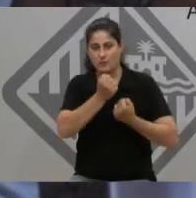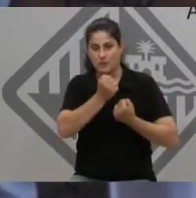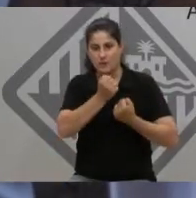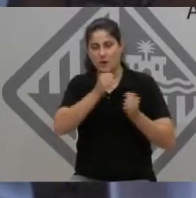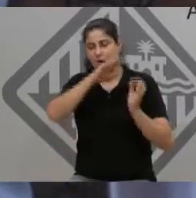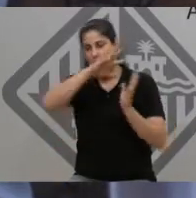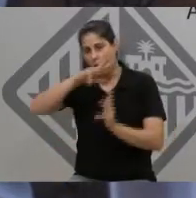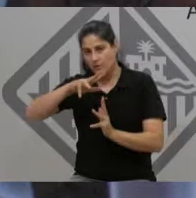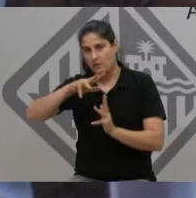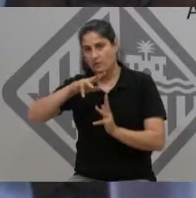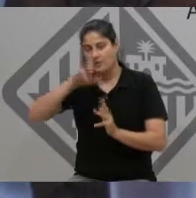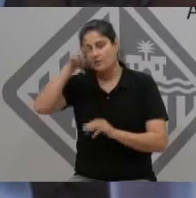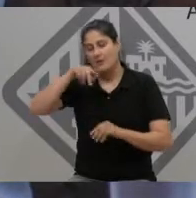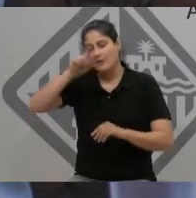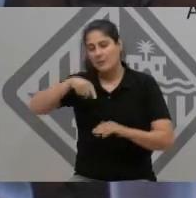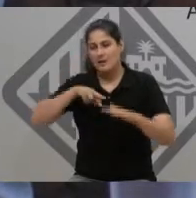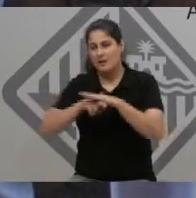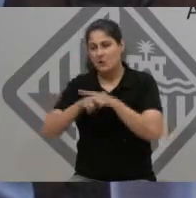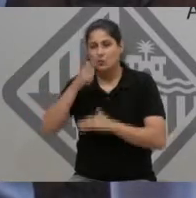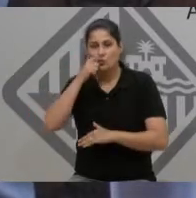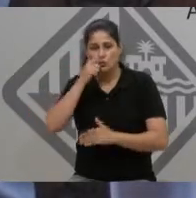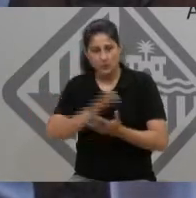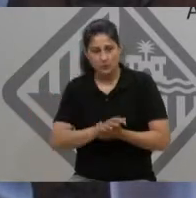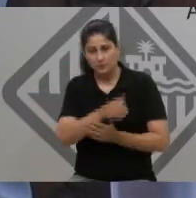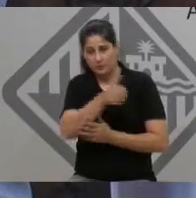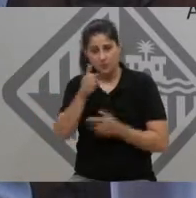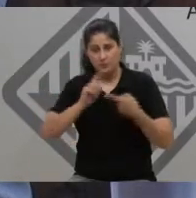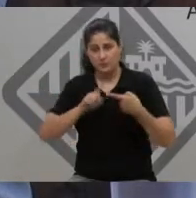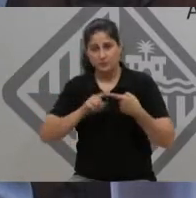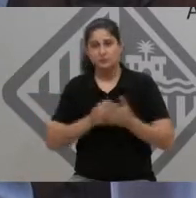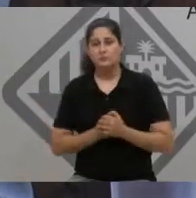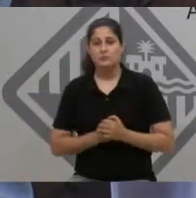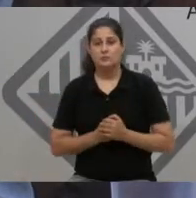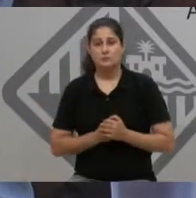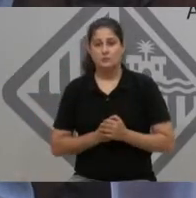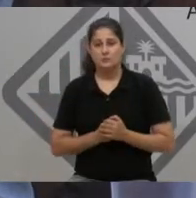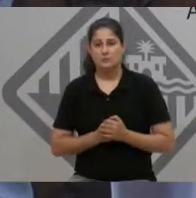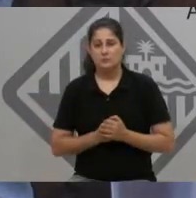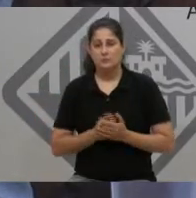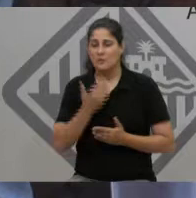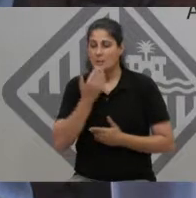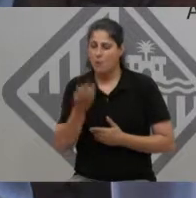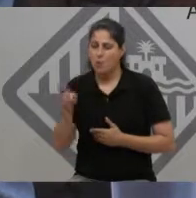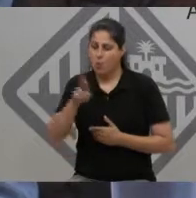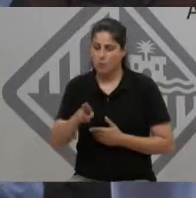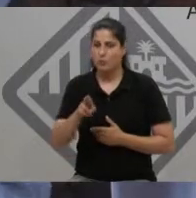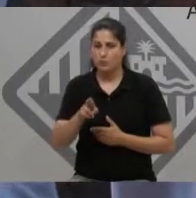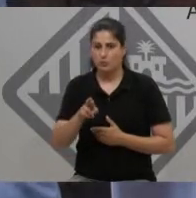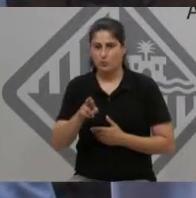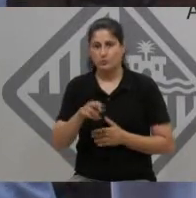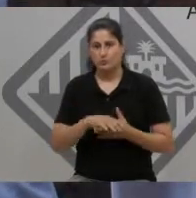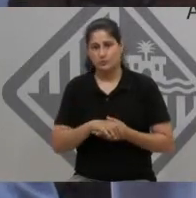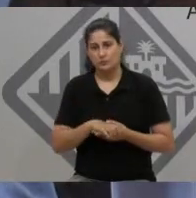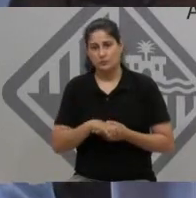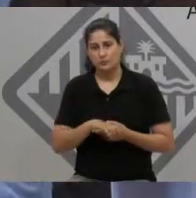comptes i els recursos humans. Així, en primer lloc, demanem una vegada més la reunificació de